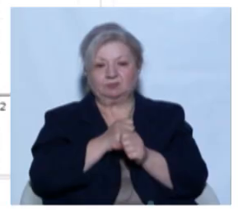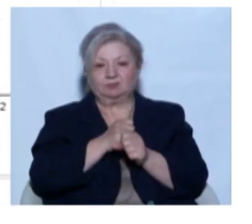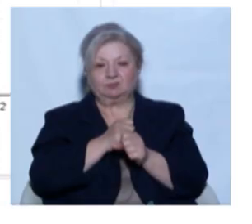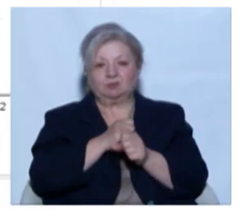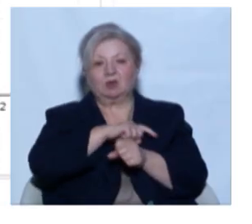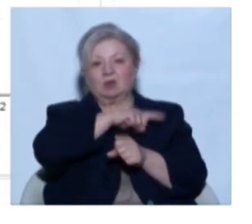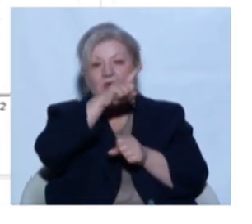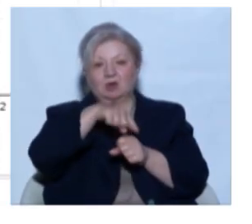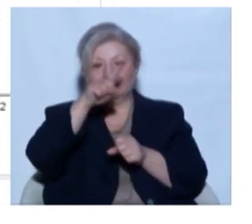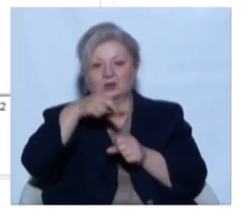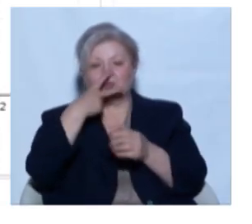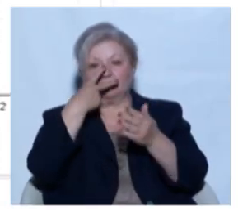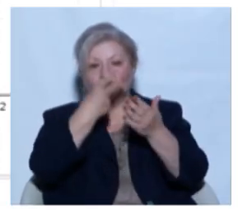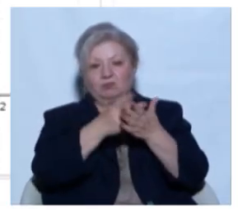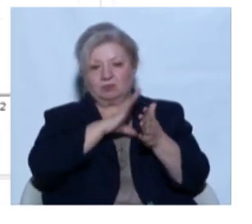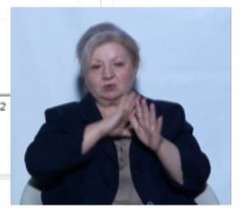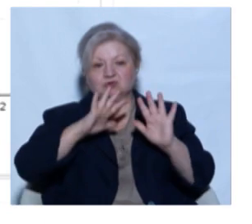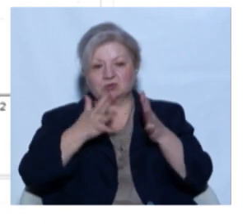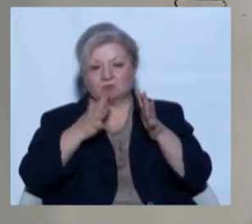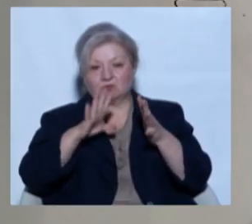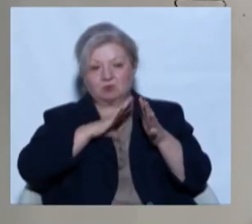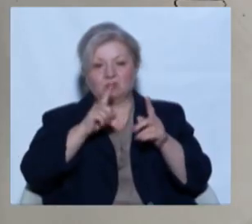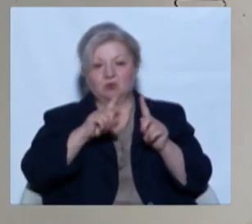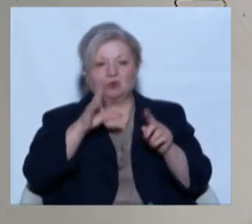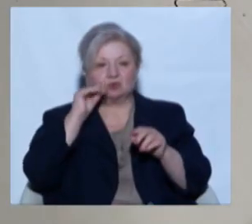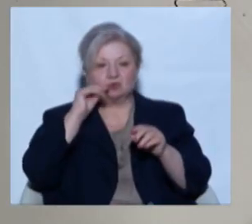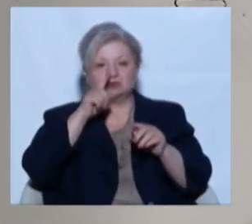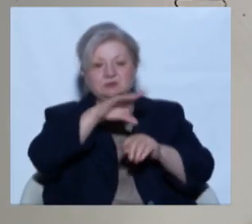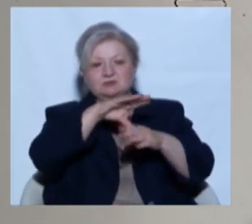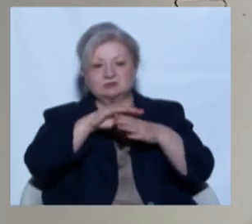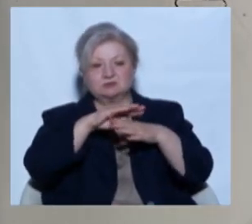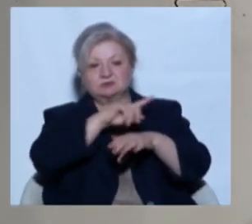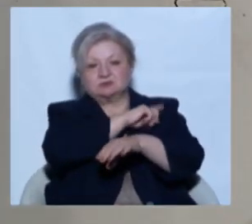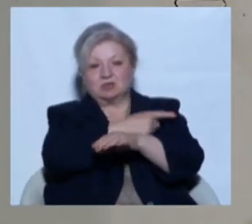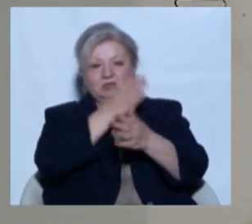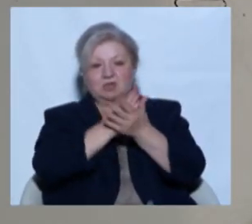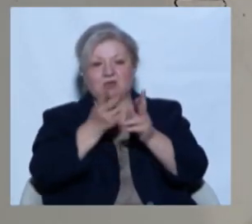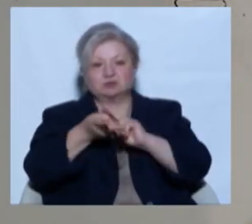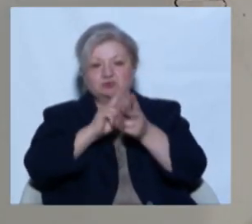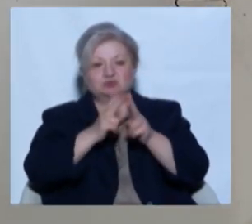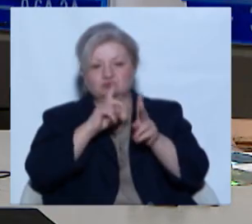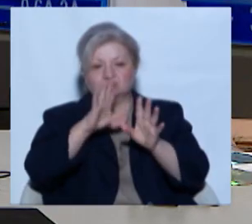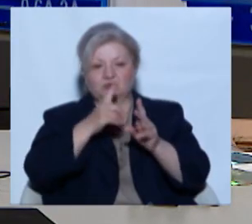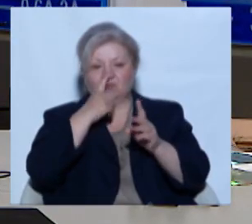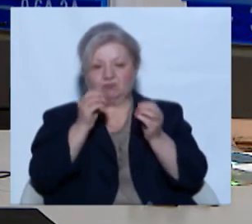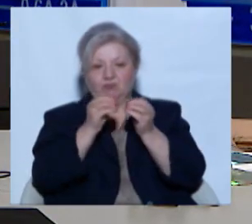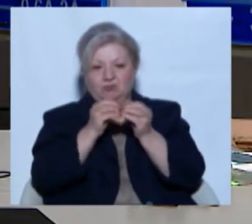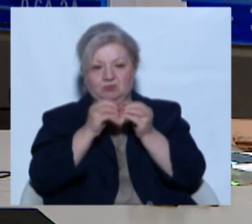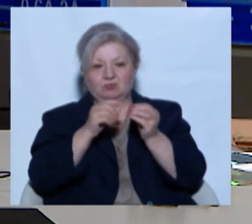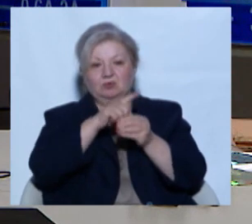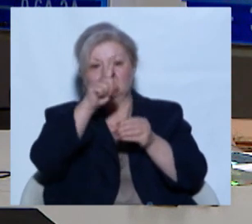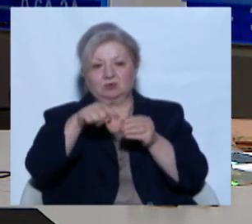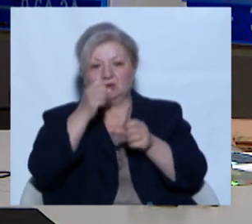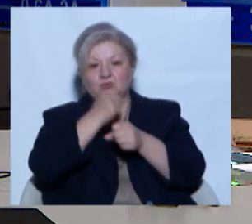გრაფიკულად ჩვენ ვნახეთ შემთხვევები, როდესაც უცვლელი ძალა იყო და მართკუთხედის ფართობის საშუალებით განსაზღვრეთ მუშაობა.